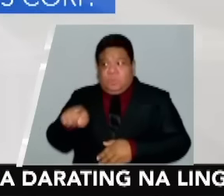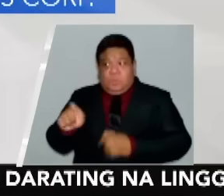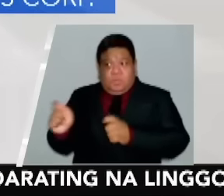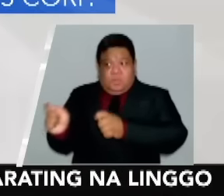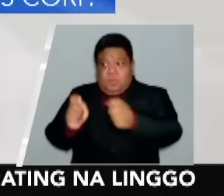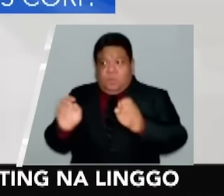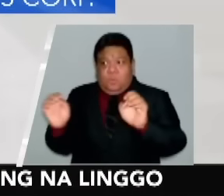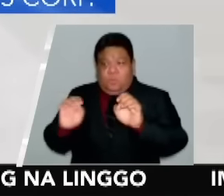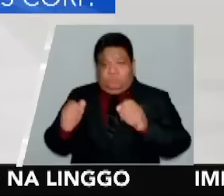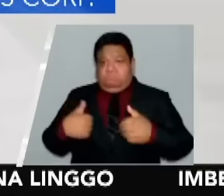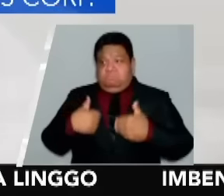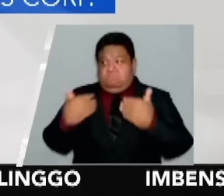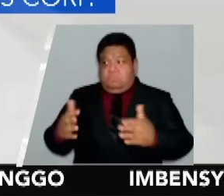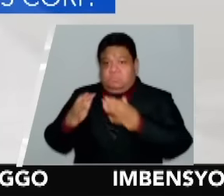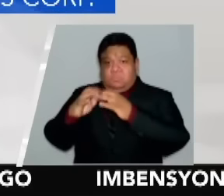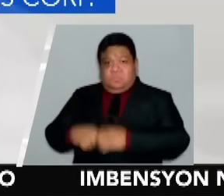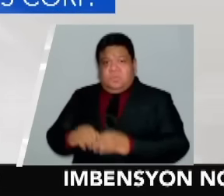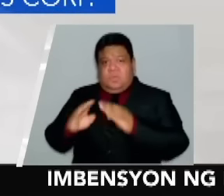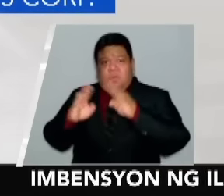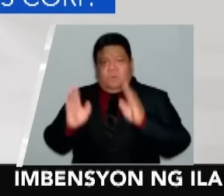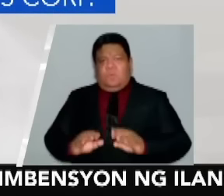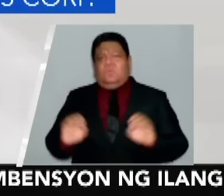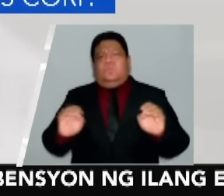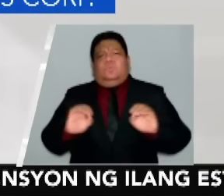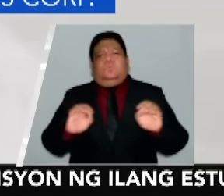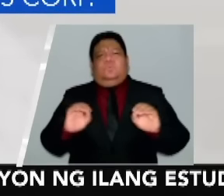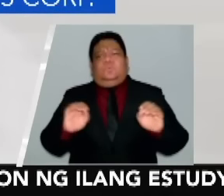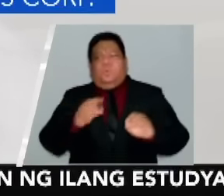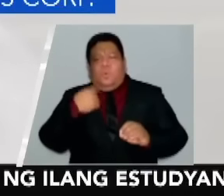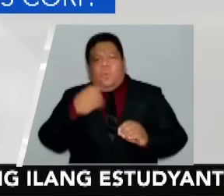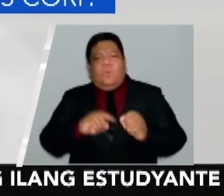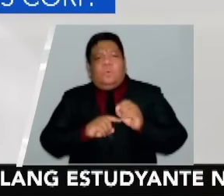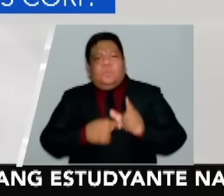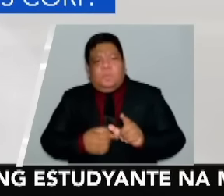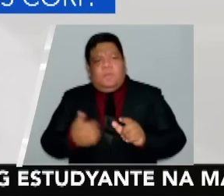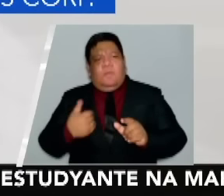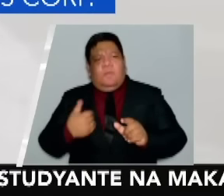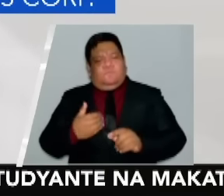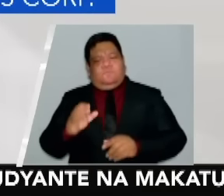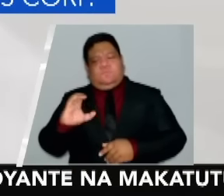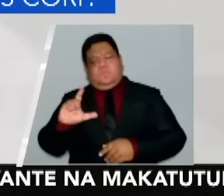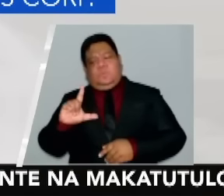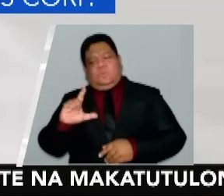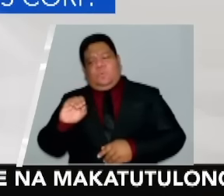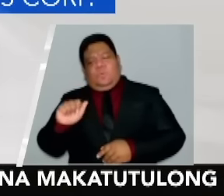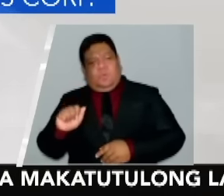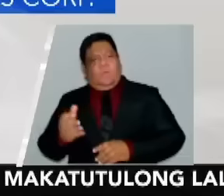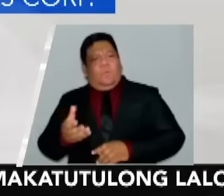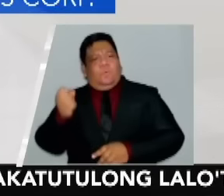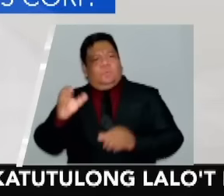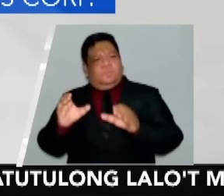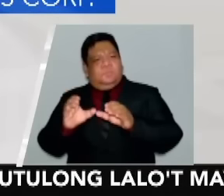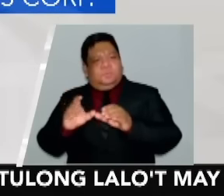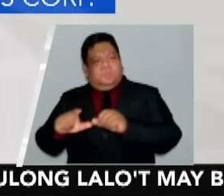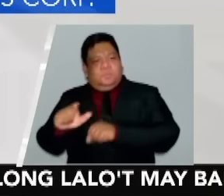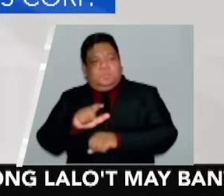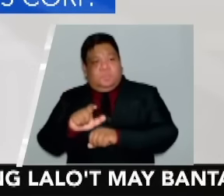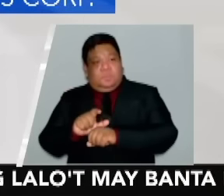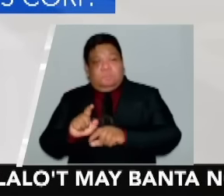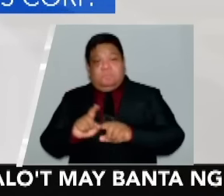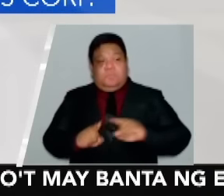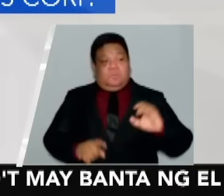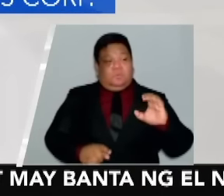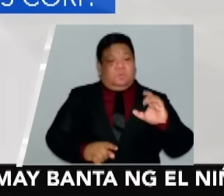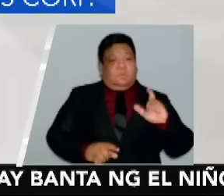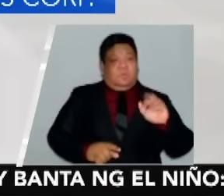mga indigent at ng mga orihinal na may hawak ng Certificate of Land Ownership Award o CLOA. Muli giniling ng Clark Hills ang listahan ng mga residente